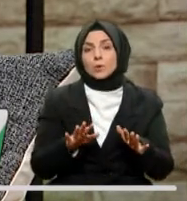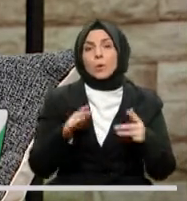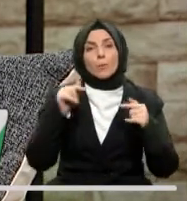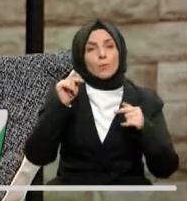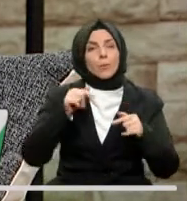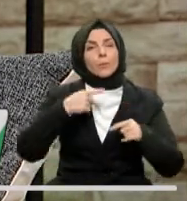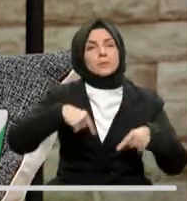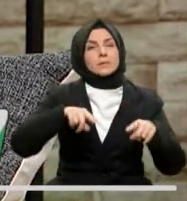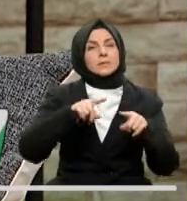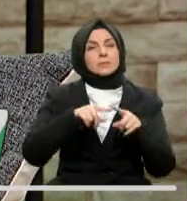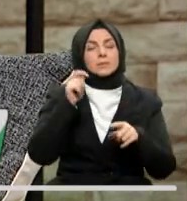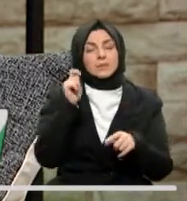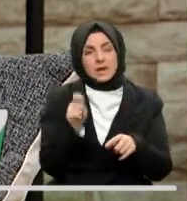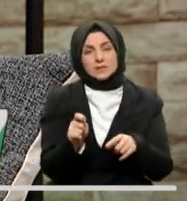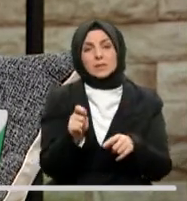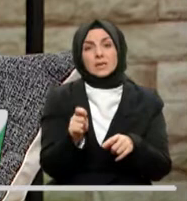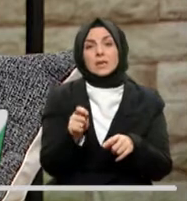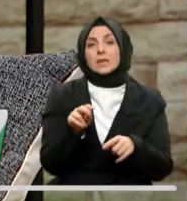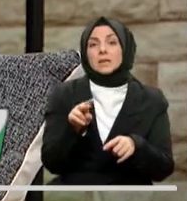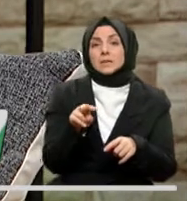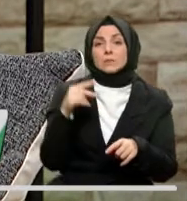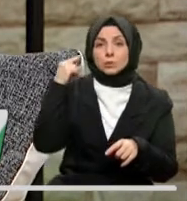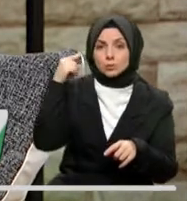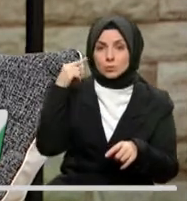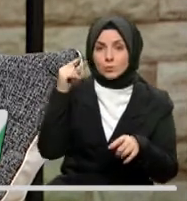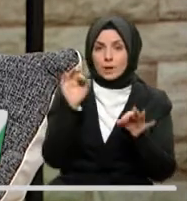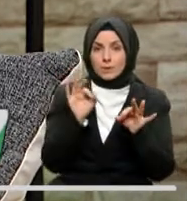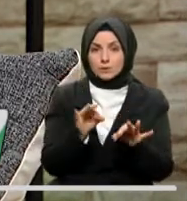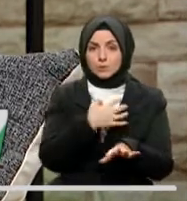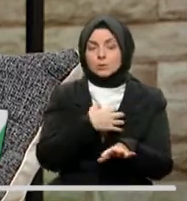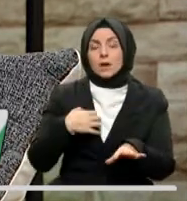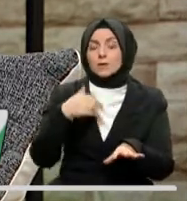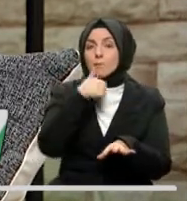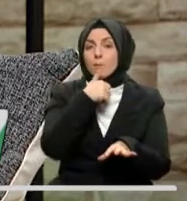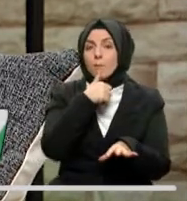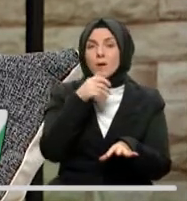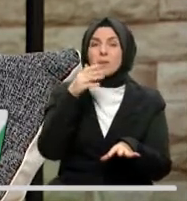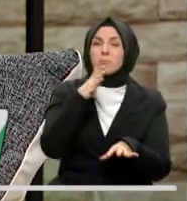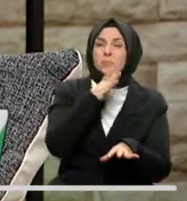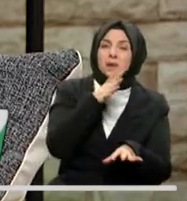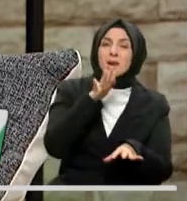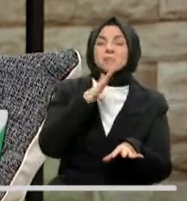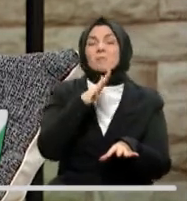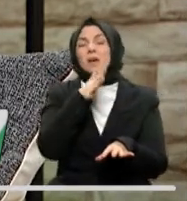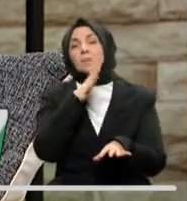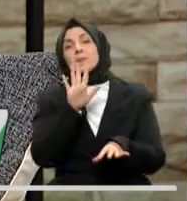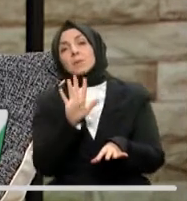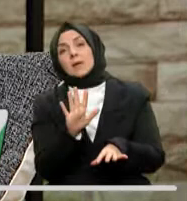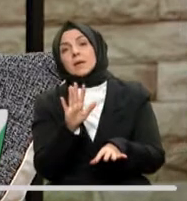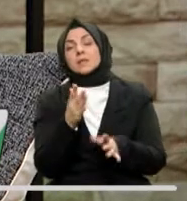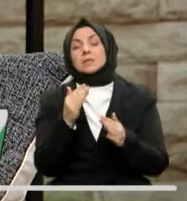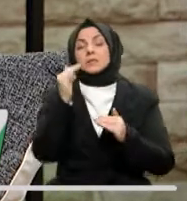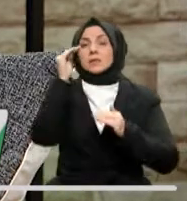gerçekliğimiz kendi kabulümüz oluyor ya bir çocuğa bir anne baba farkında olarak ya da olmayarak sürekli kıyaslama yapabilir Bak işte